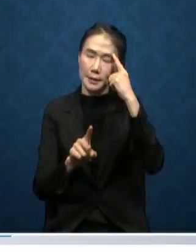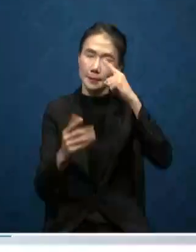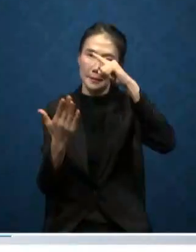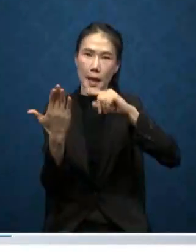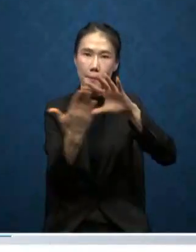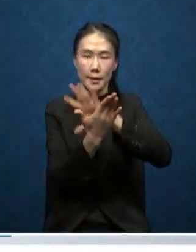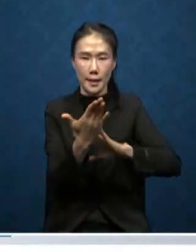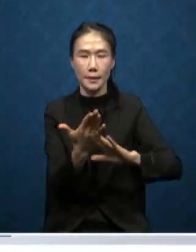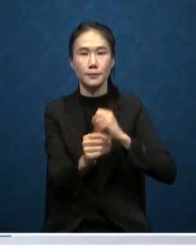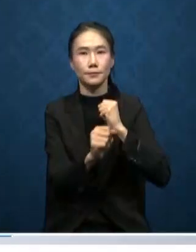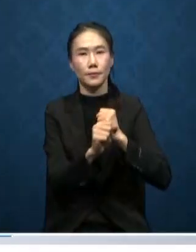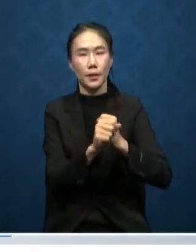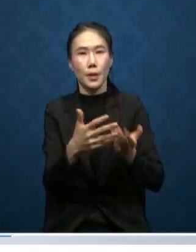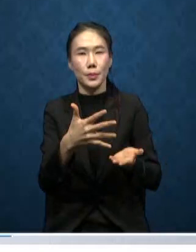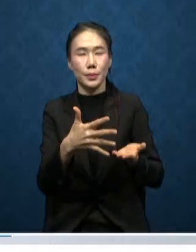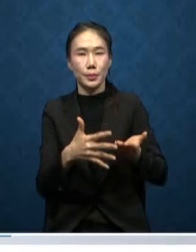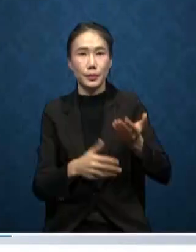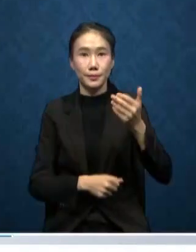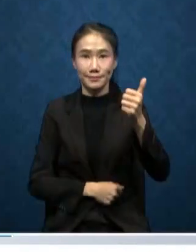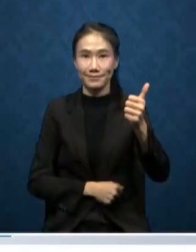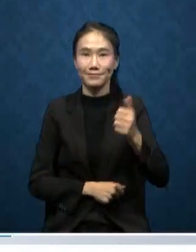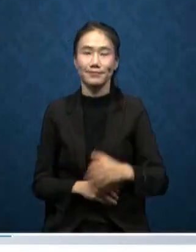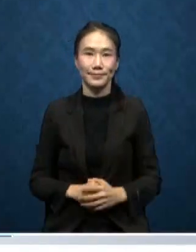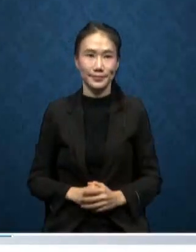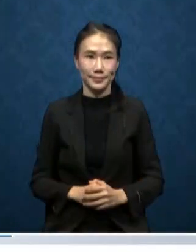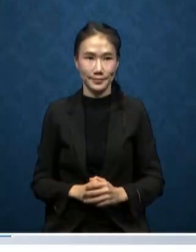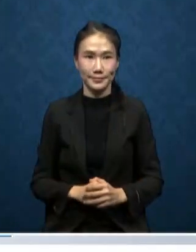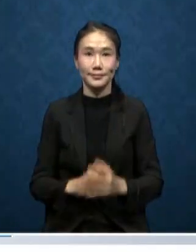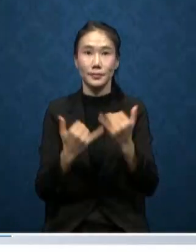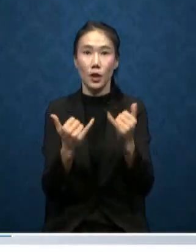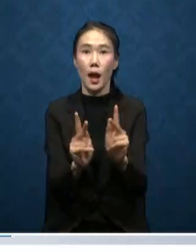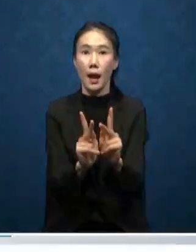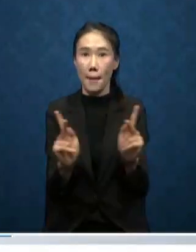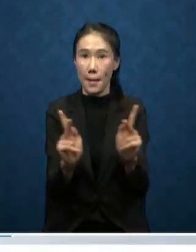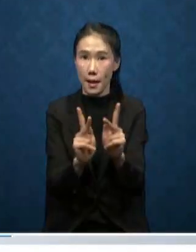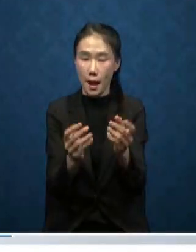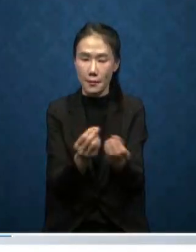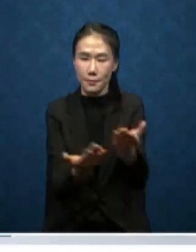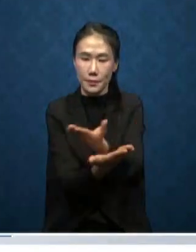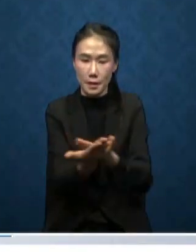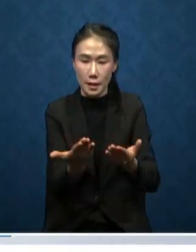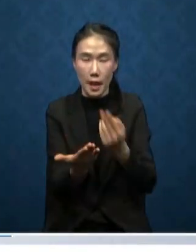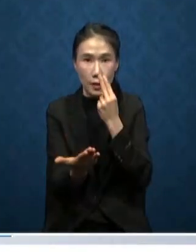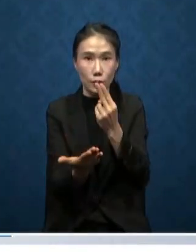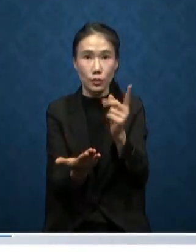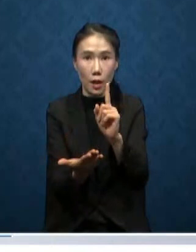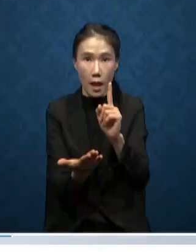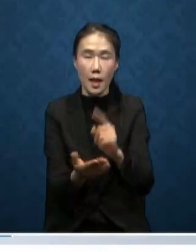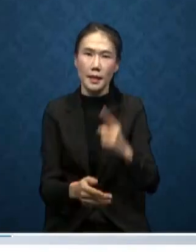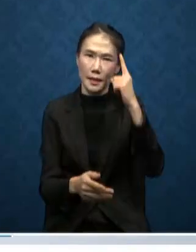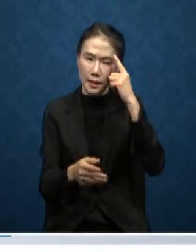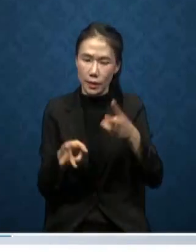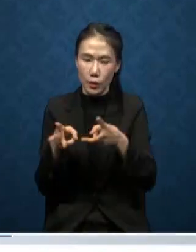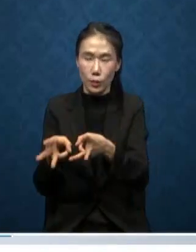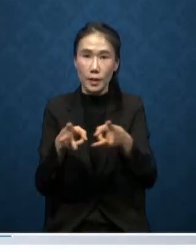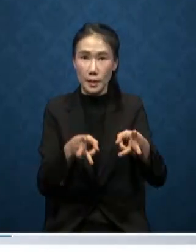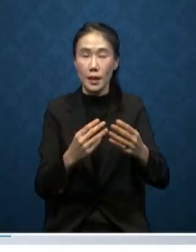ของประเทศคณะกรรมาธิการจึงได้พิจารณาทำการศึกษาเรื่องแนวทางการ